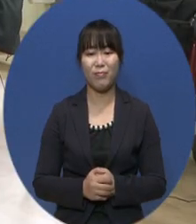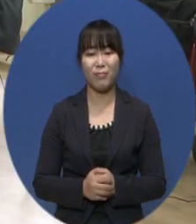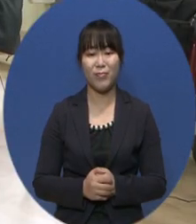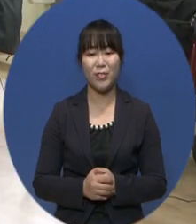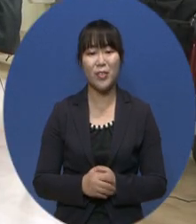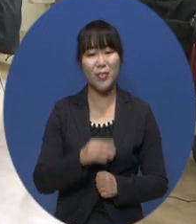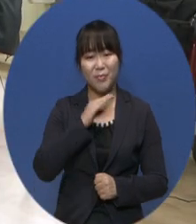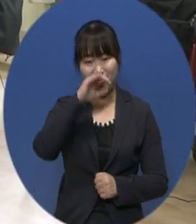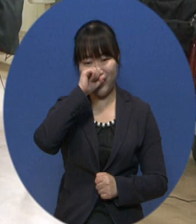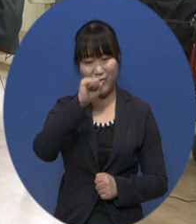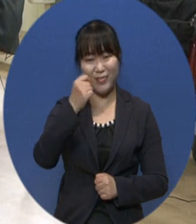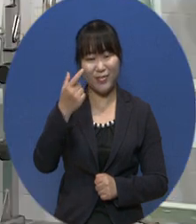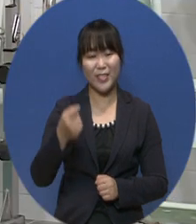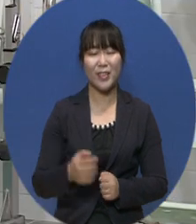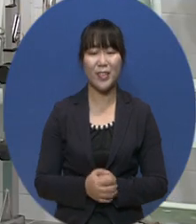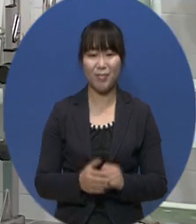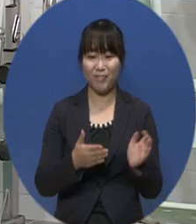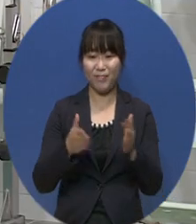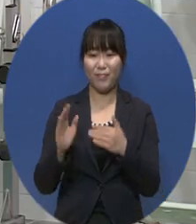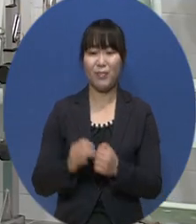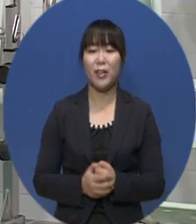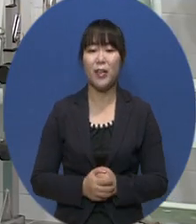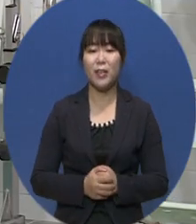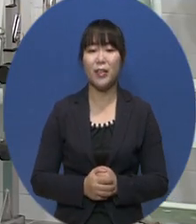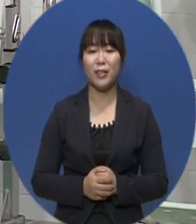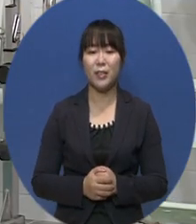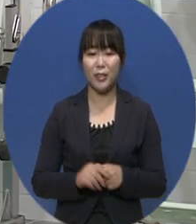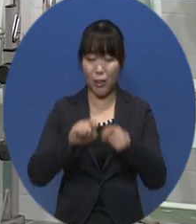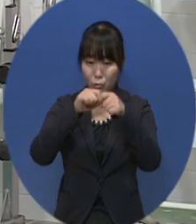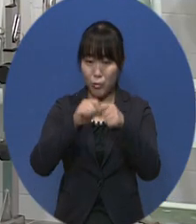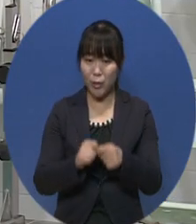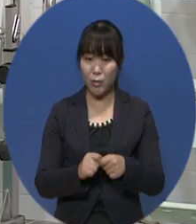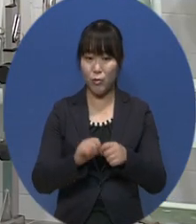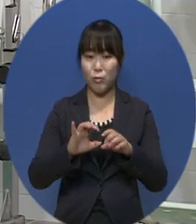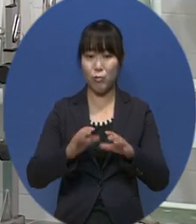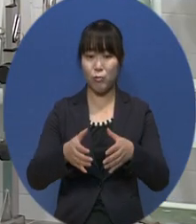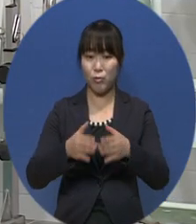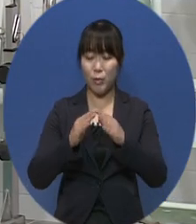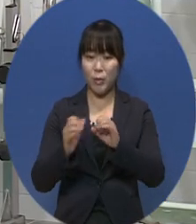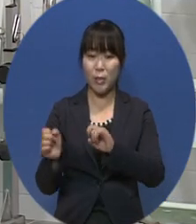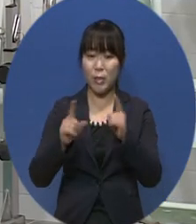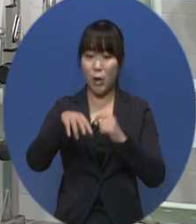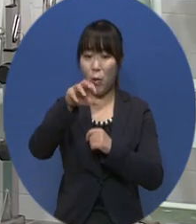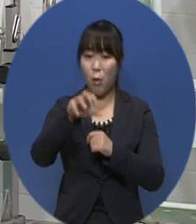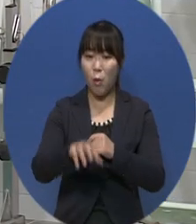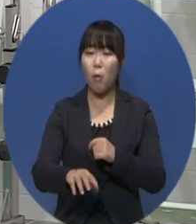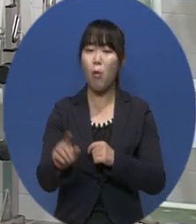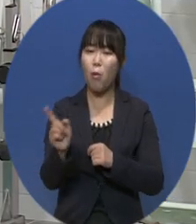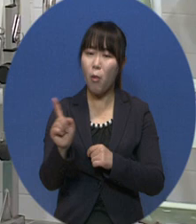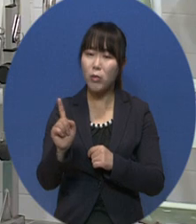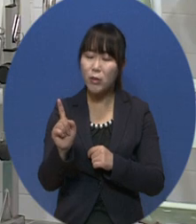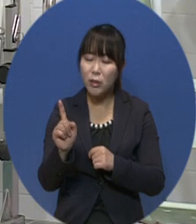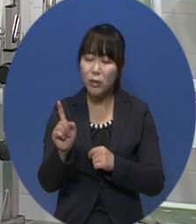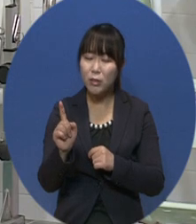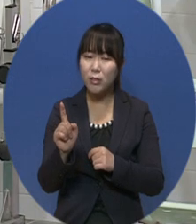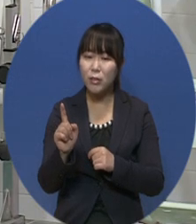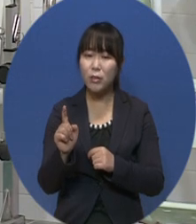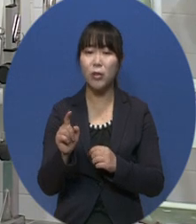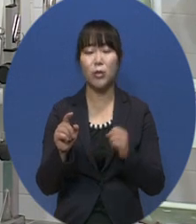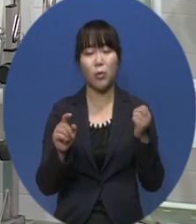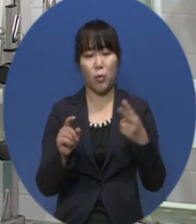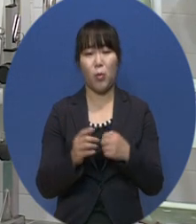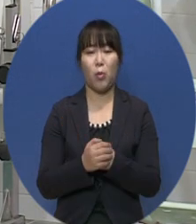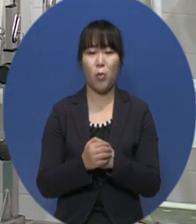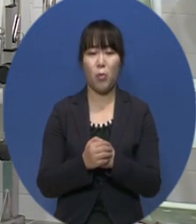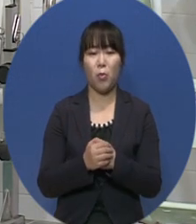같아요. 자, 이어가겠습니다. 네. 자, 그럼 이제 구체적으로 우리 재활병원이 어떤 곳인지 또